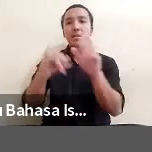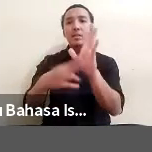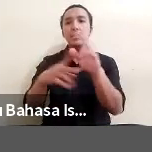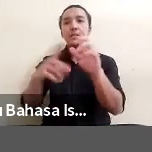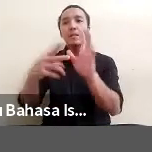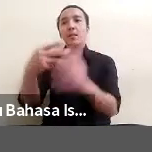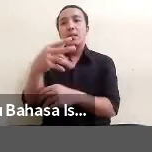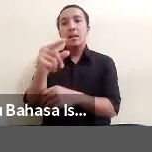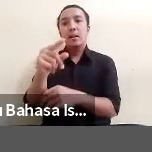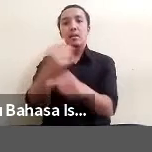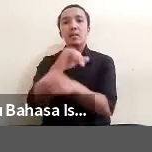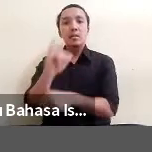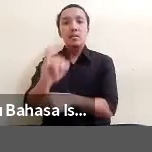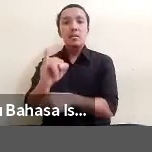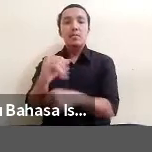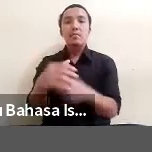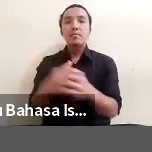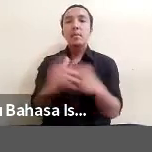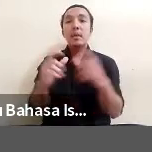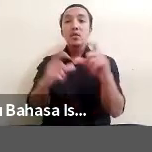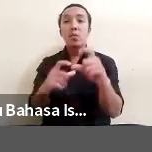inklusi terintegrasi.